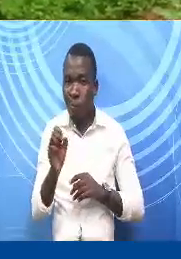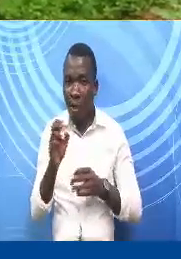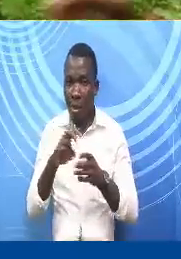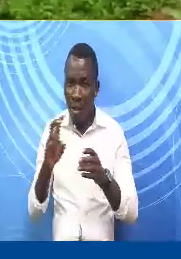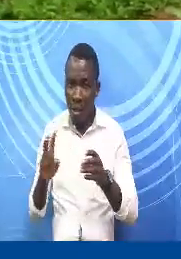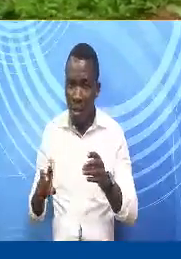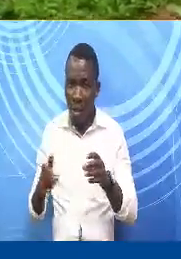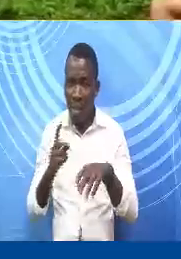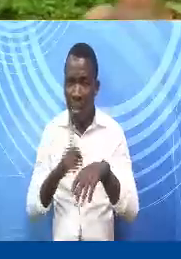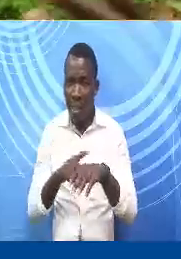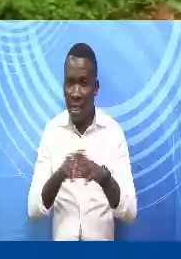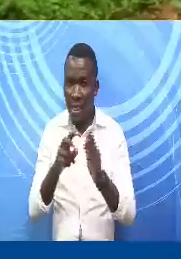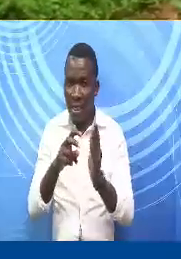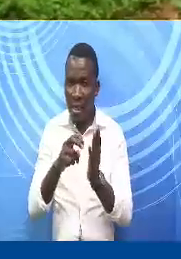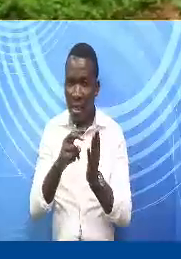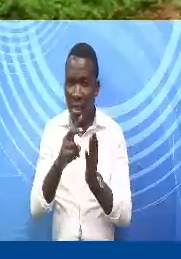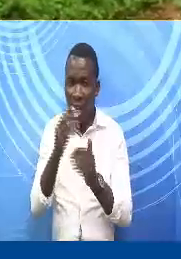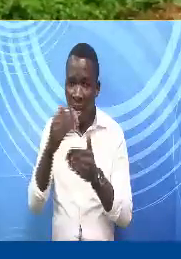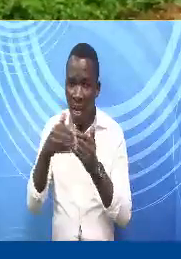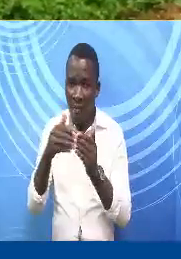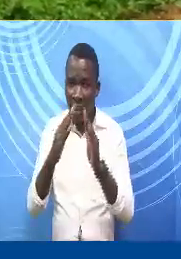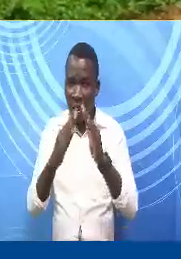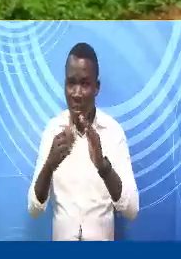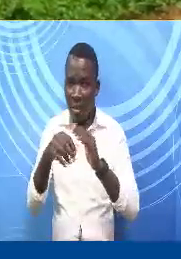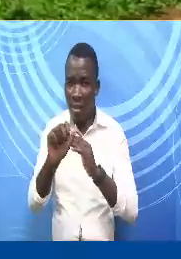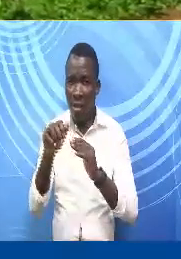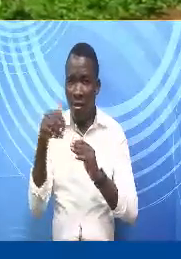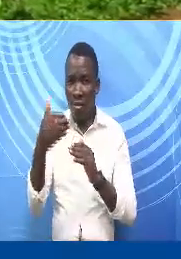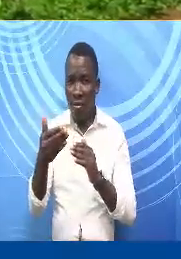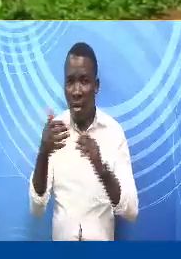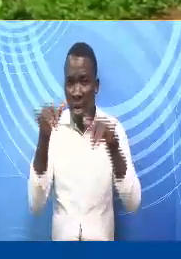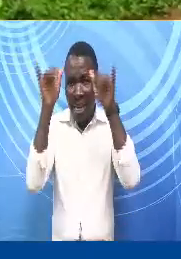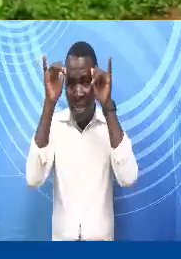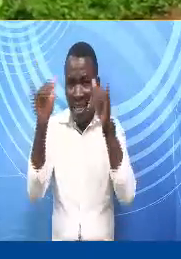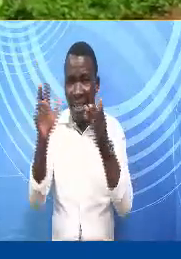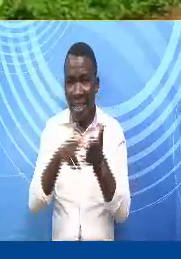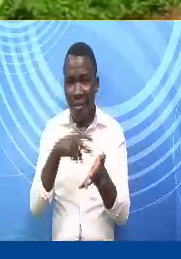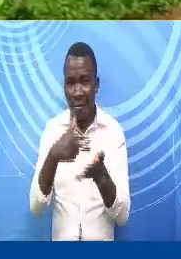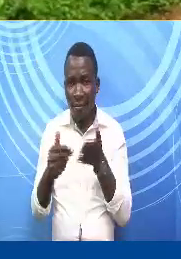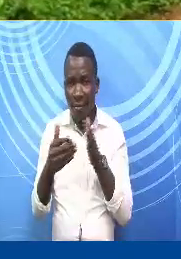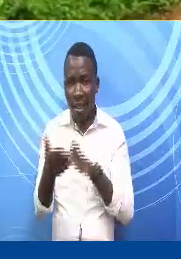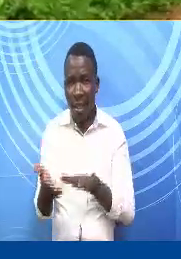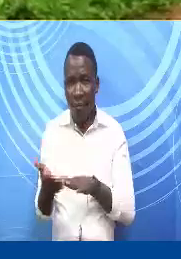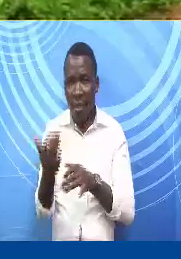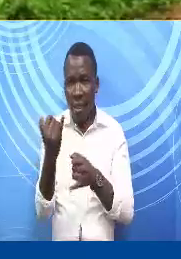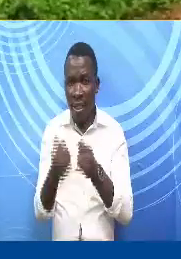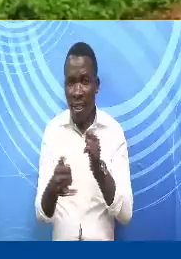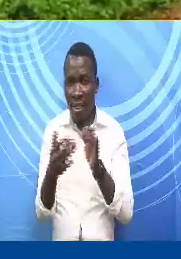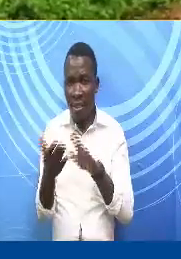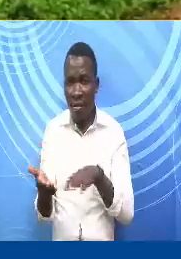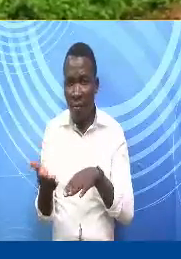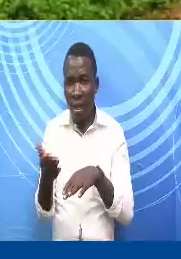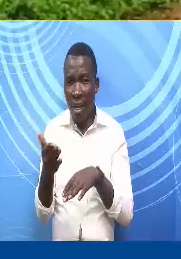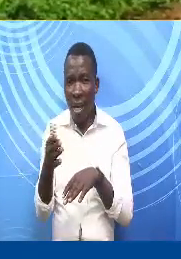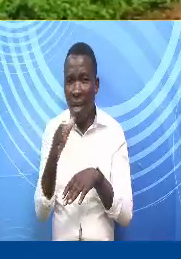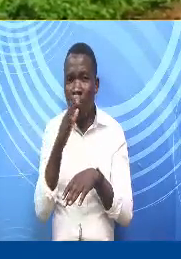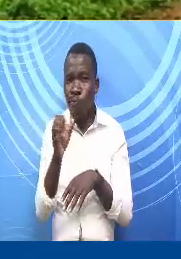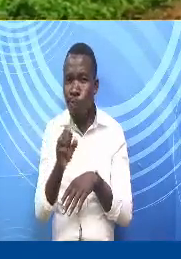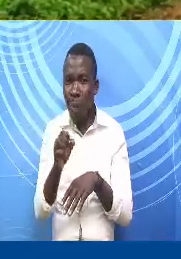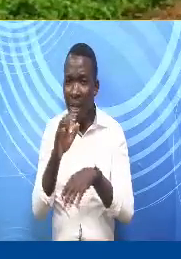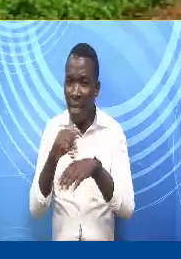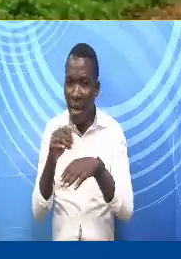intabi izamutse gutya nyiharuguriye ikiraro inka bayikubise hasi ibirapfuye maze gupfa nibwo umukecuru yagiye yitabaza ubuyobozi